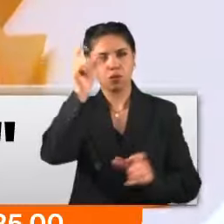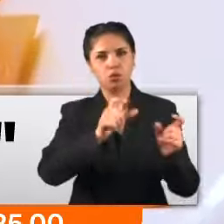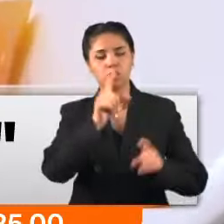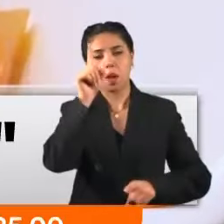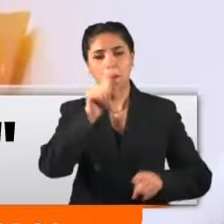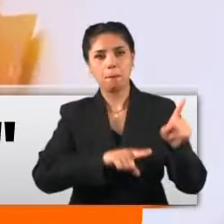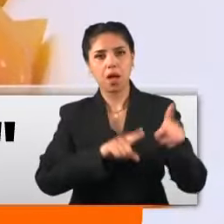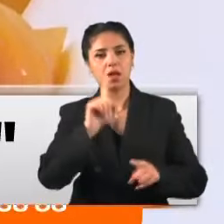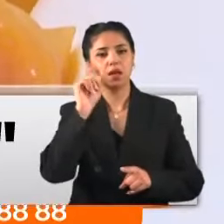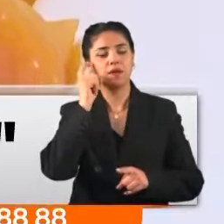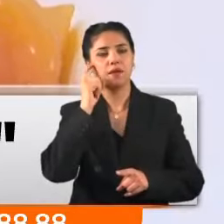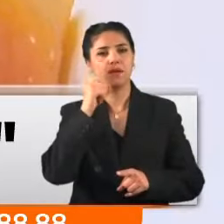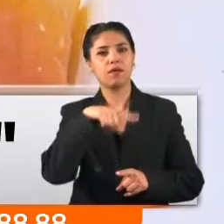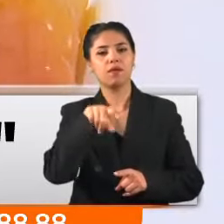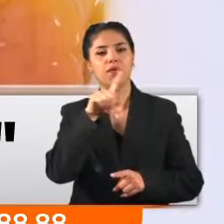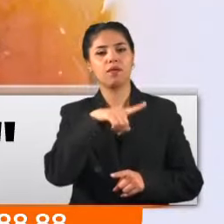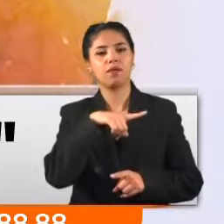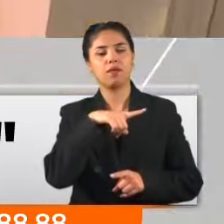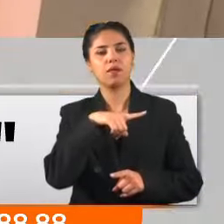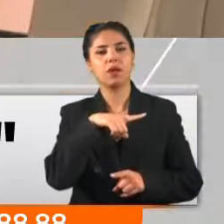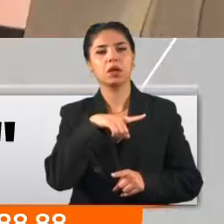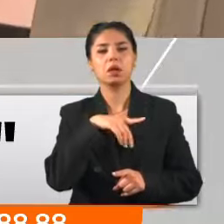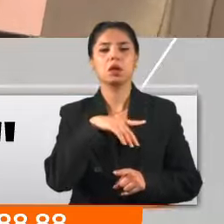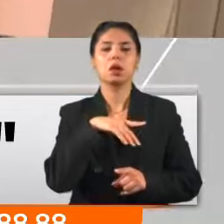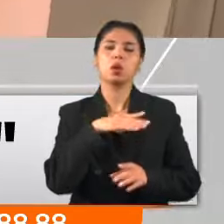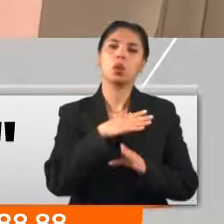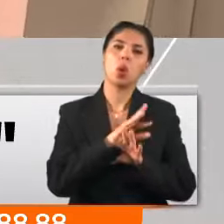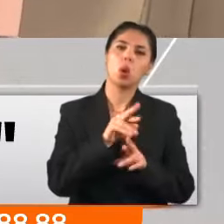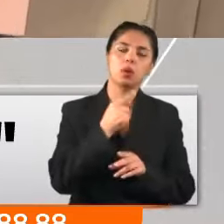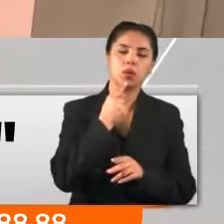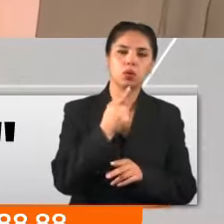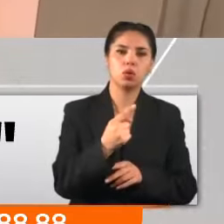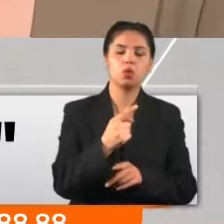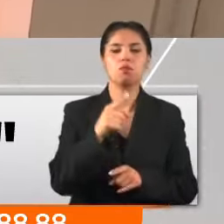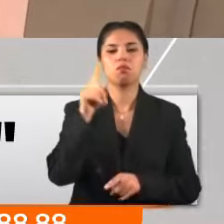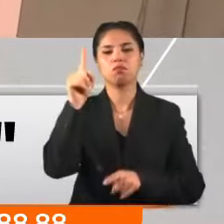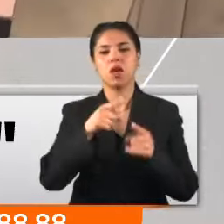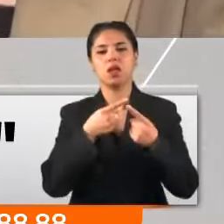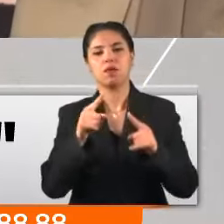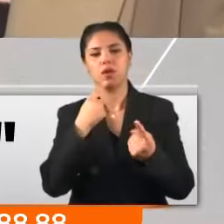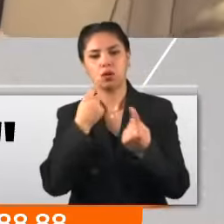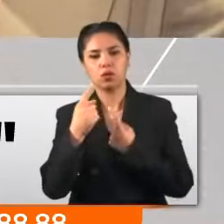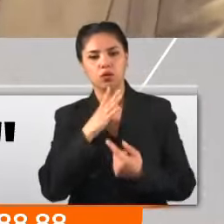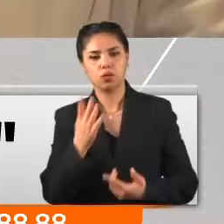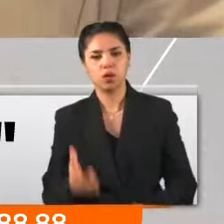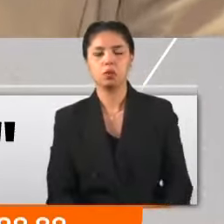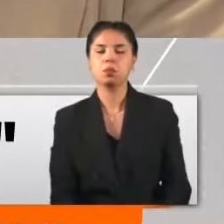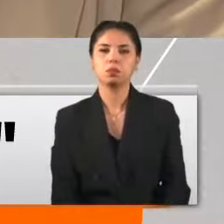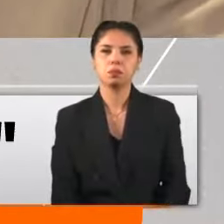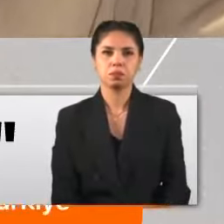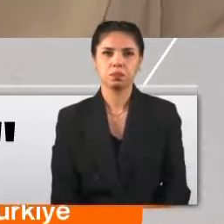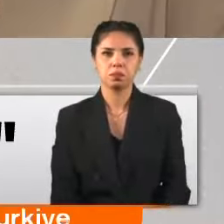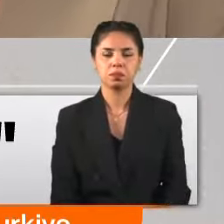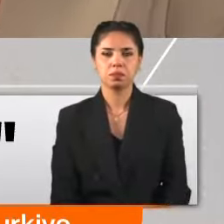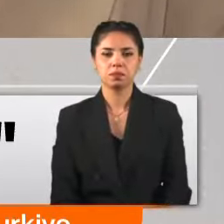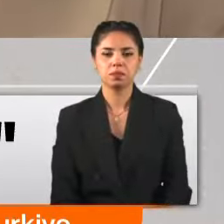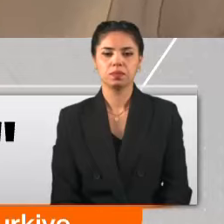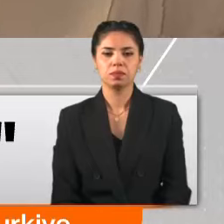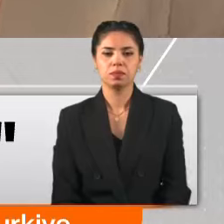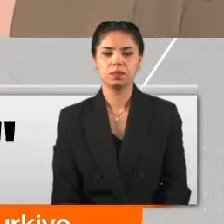bazıları bu görüşü dolaylı yoldan desteklese de sabah kişi uyandığında aç hissetmiyorsa kahvaltı yapmaması herhangi